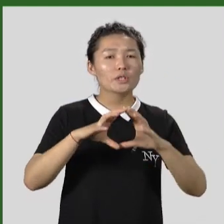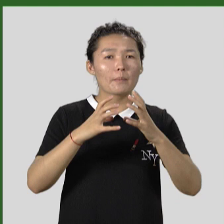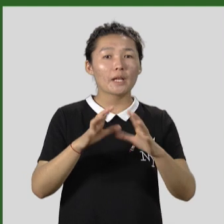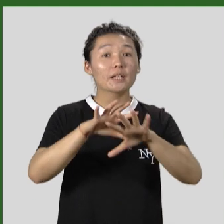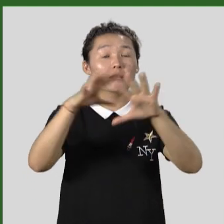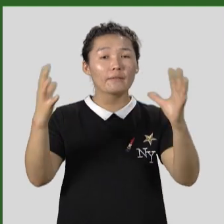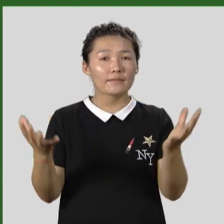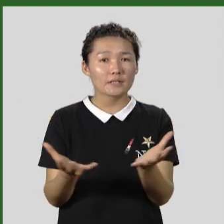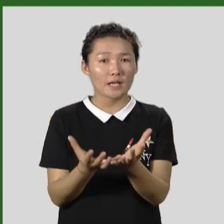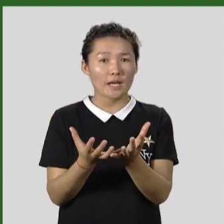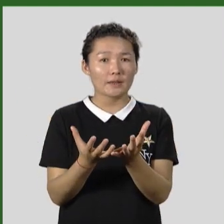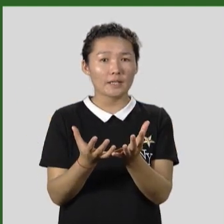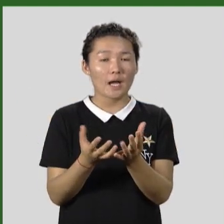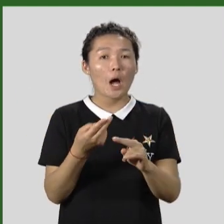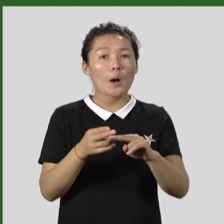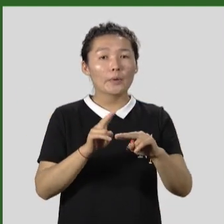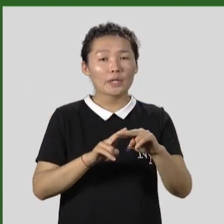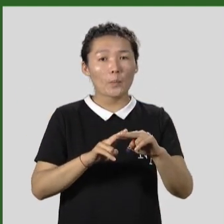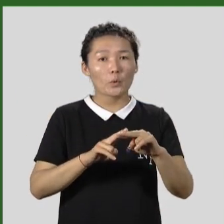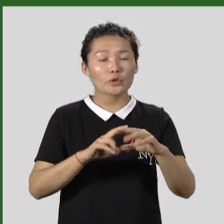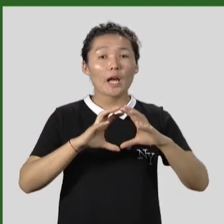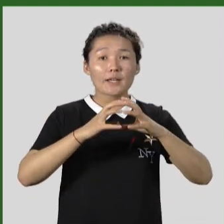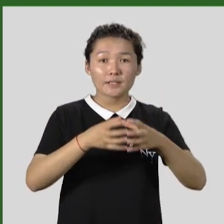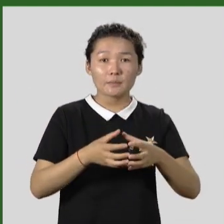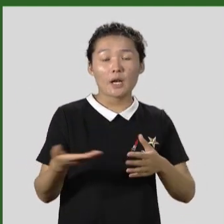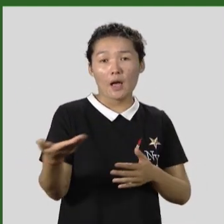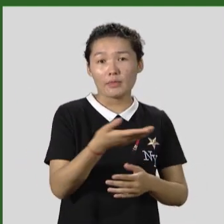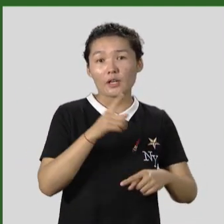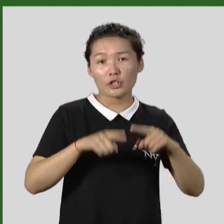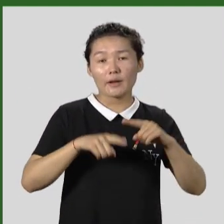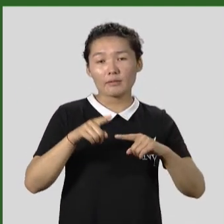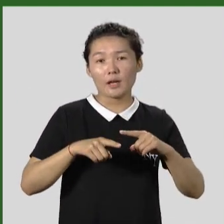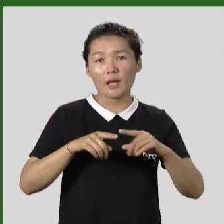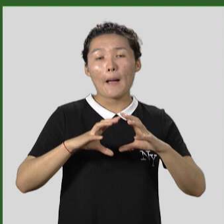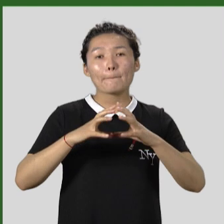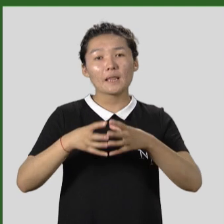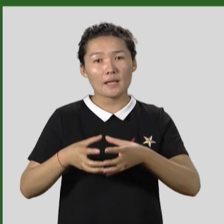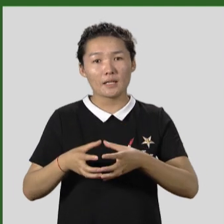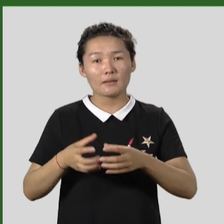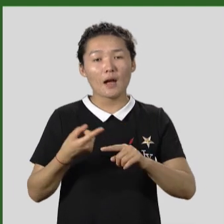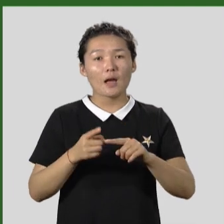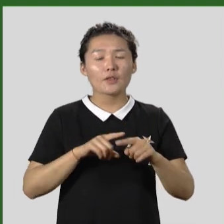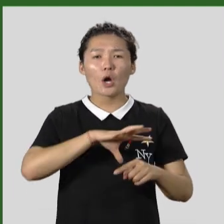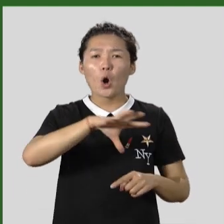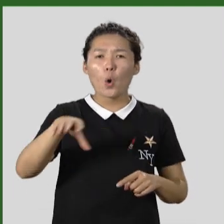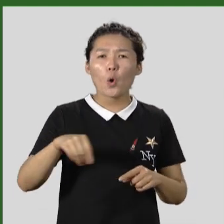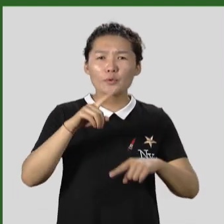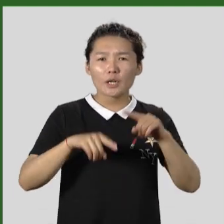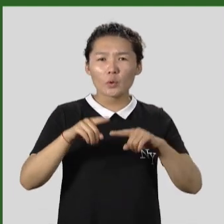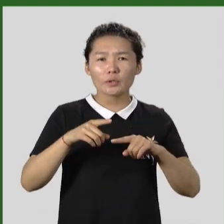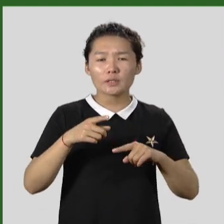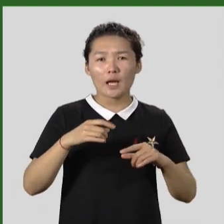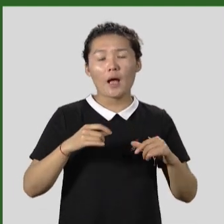Вселенной. Просто потому, что она – наша родная планета. Это общая родина для всех ее